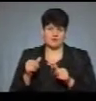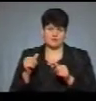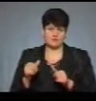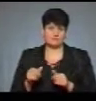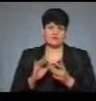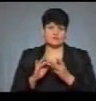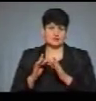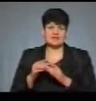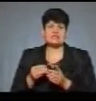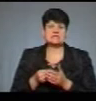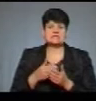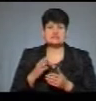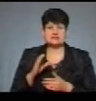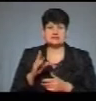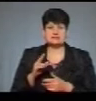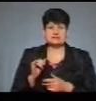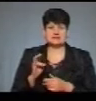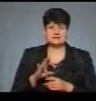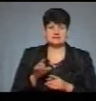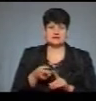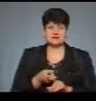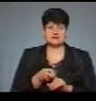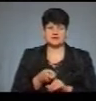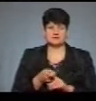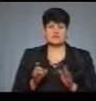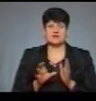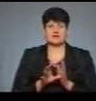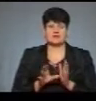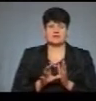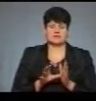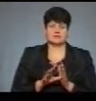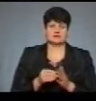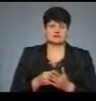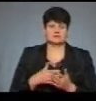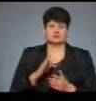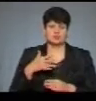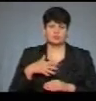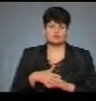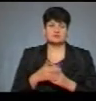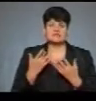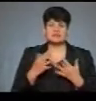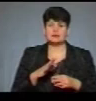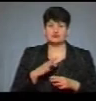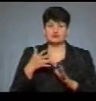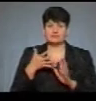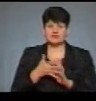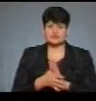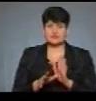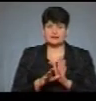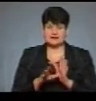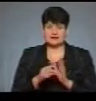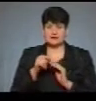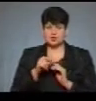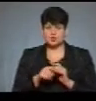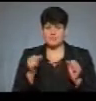мережах ціни, оскільки дуже сильно залежимо від електроенергії, від тарифів. Будемо розуміти, скільки було витрачено електроенергії для того,